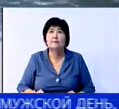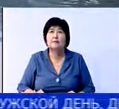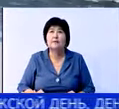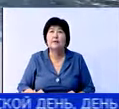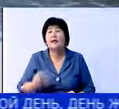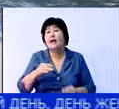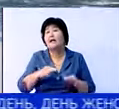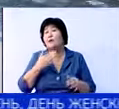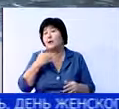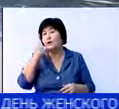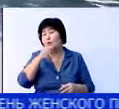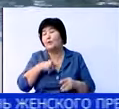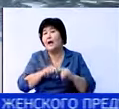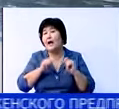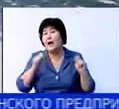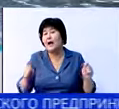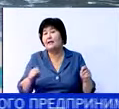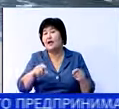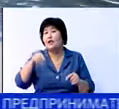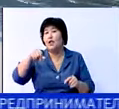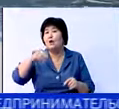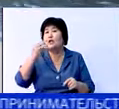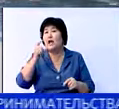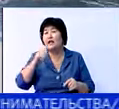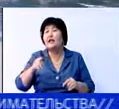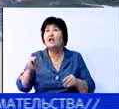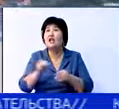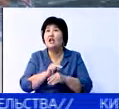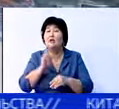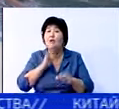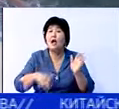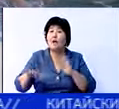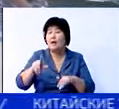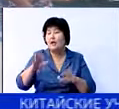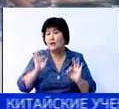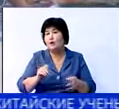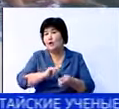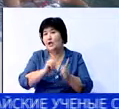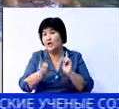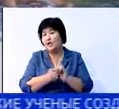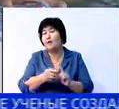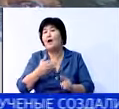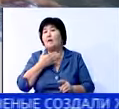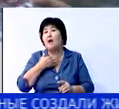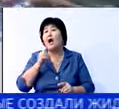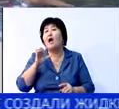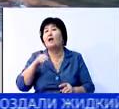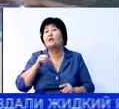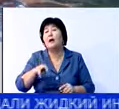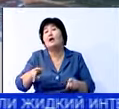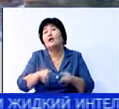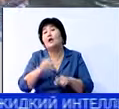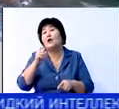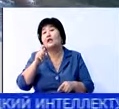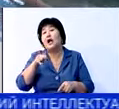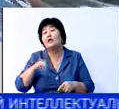Для детей в последние годы мы открыли соляную шахту и лечебный бассейн. Они дают положительные изменения по бронхиальной астме. Такой шахты в